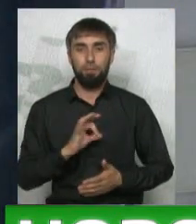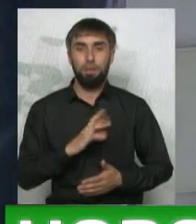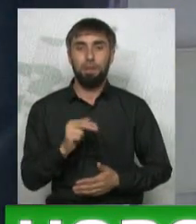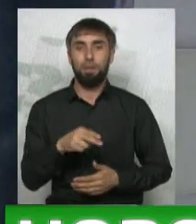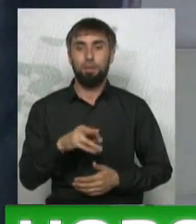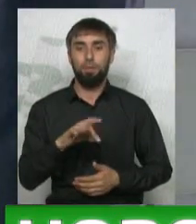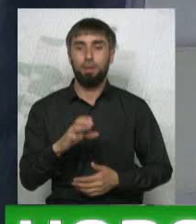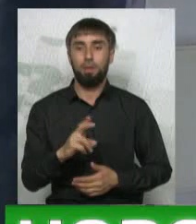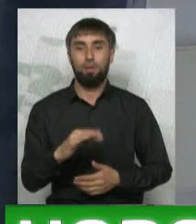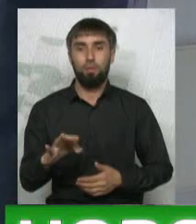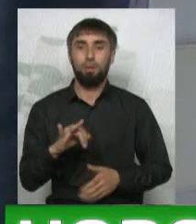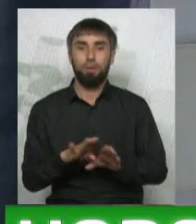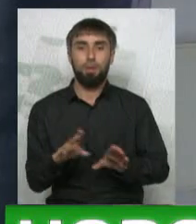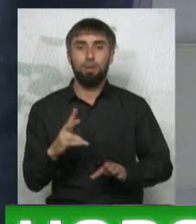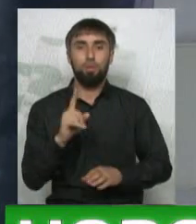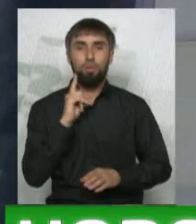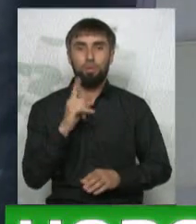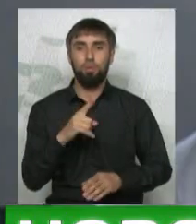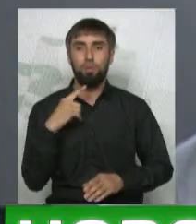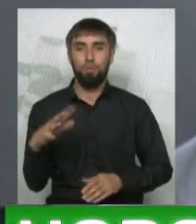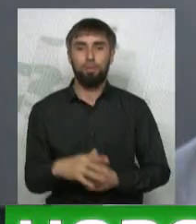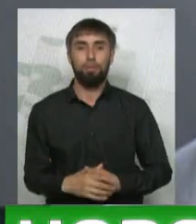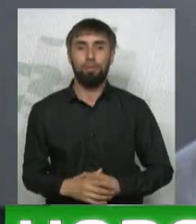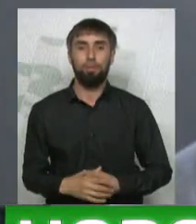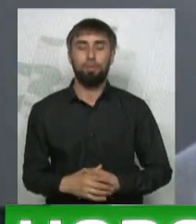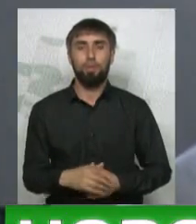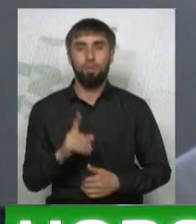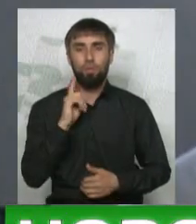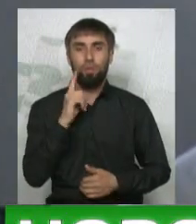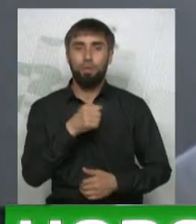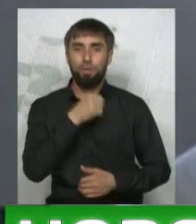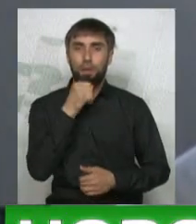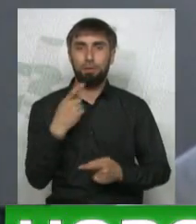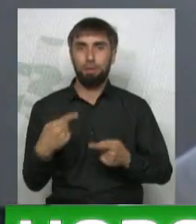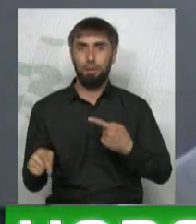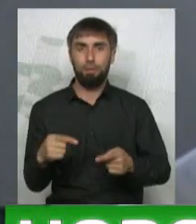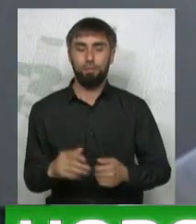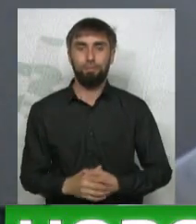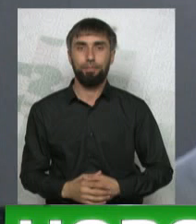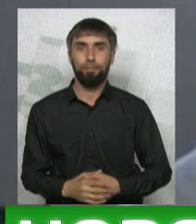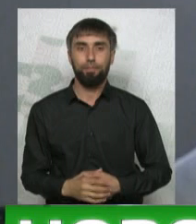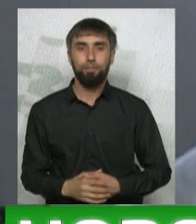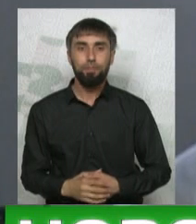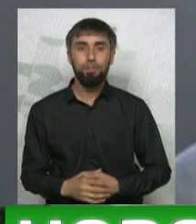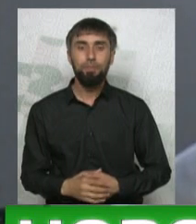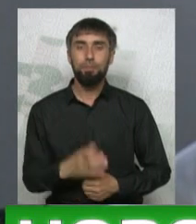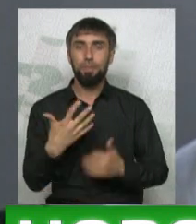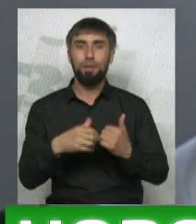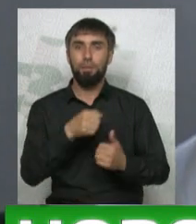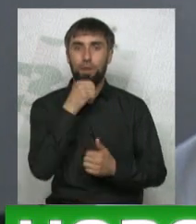на чемпионате СКФО, так и на юности России. Юниорский взрослый бокс отличается. Среди взрослых